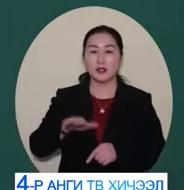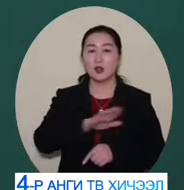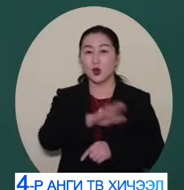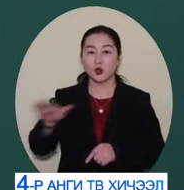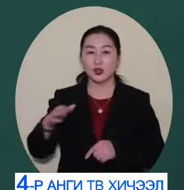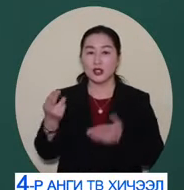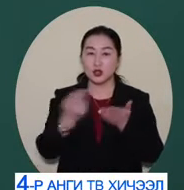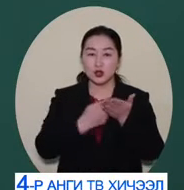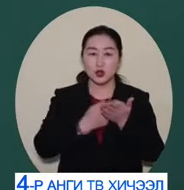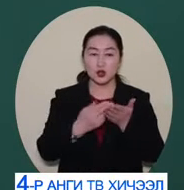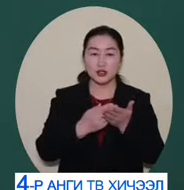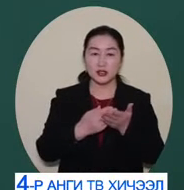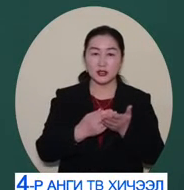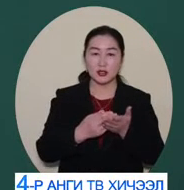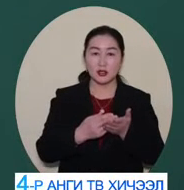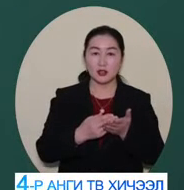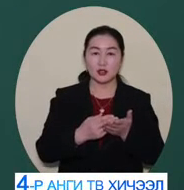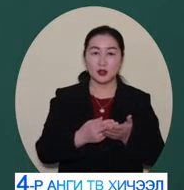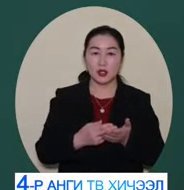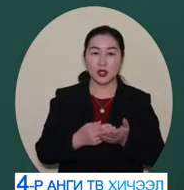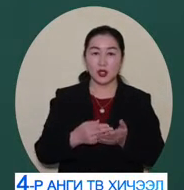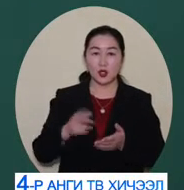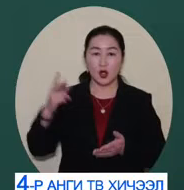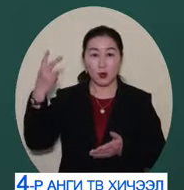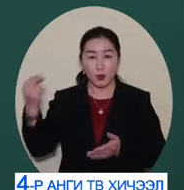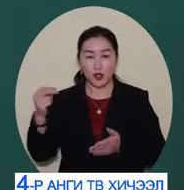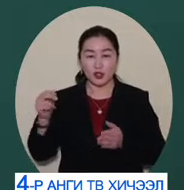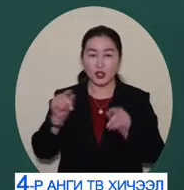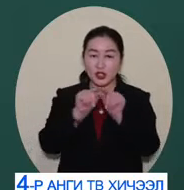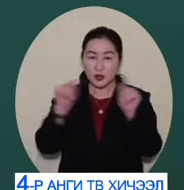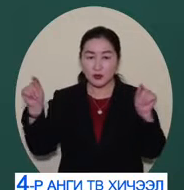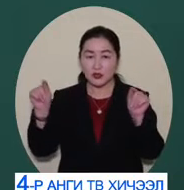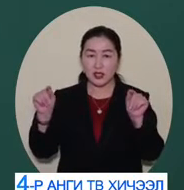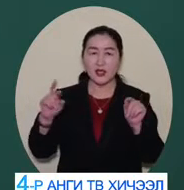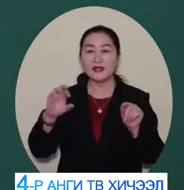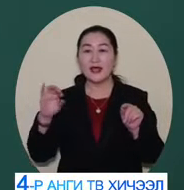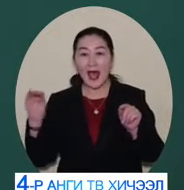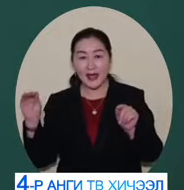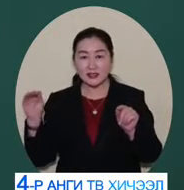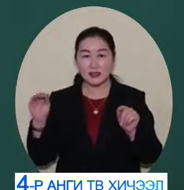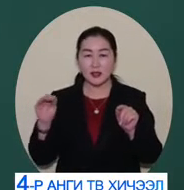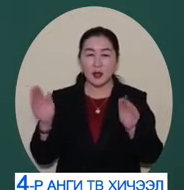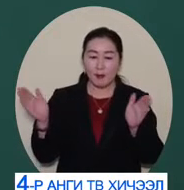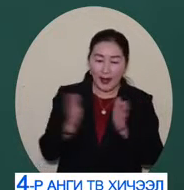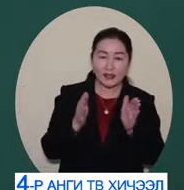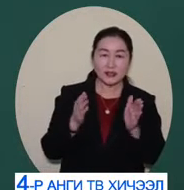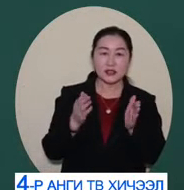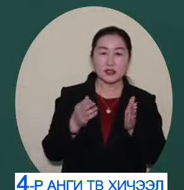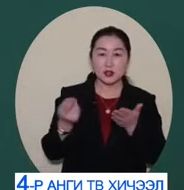300 м зайг 5 см багтаа зурж. Харин арын ширээний найз